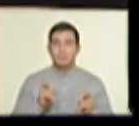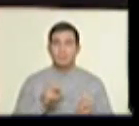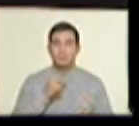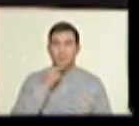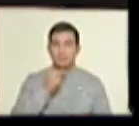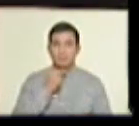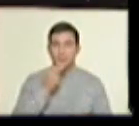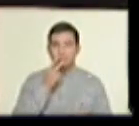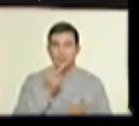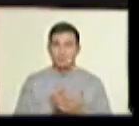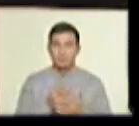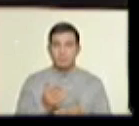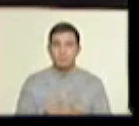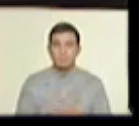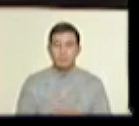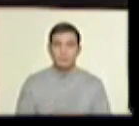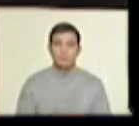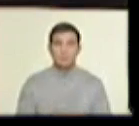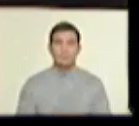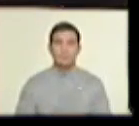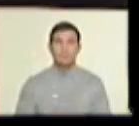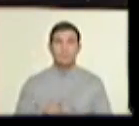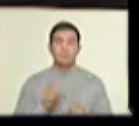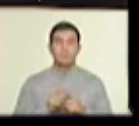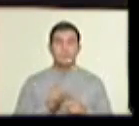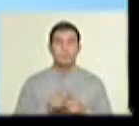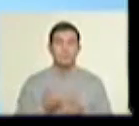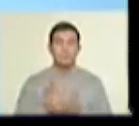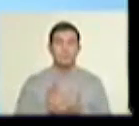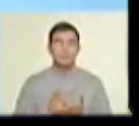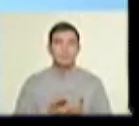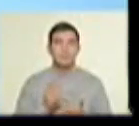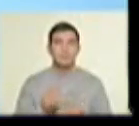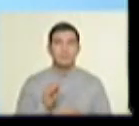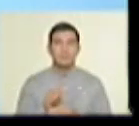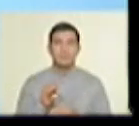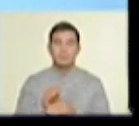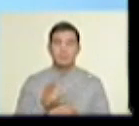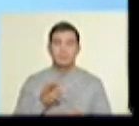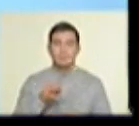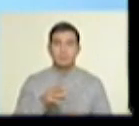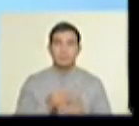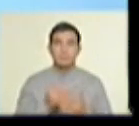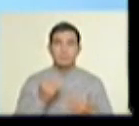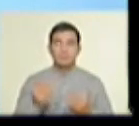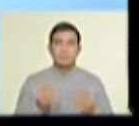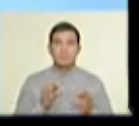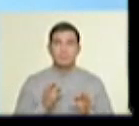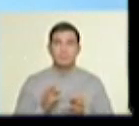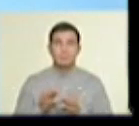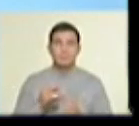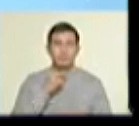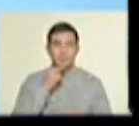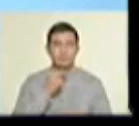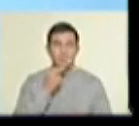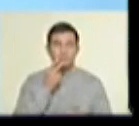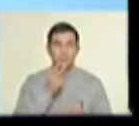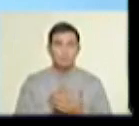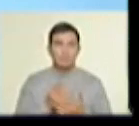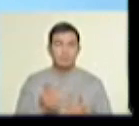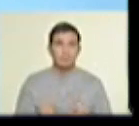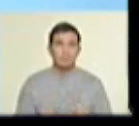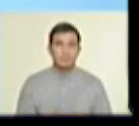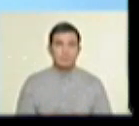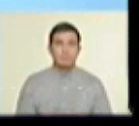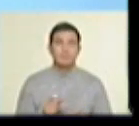270-mashqqa qarashingizni so'rayman. Matnni ko'chiring, qo'shma otlarning imlosiga diqqat qiling.